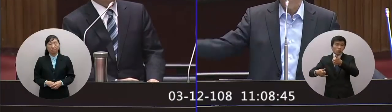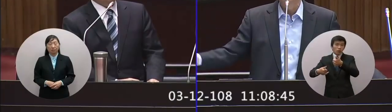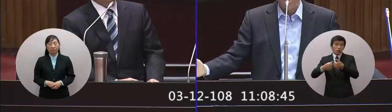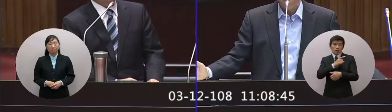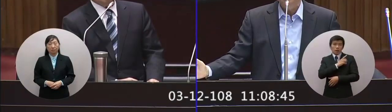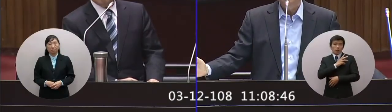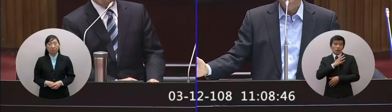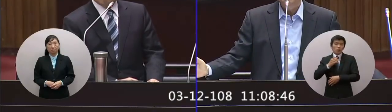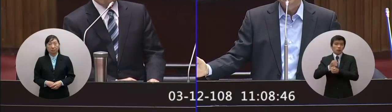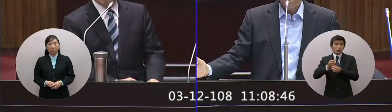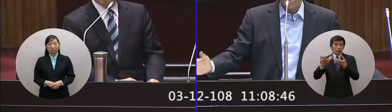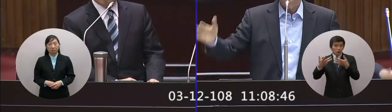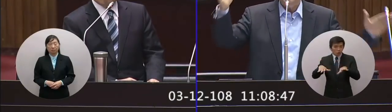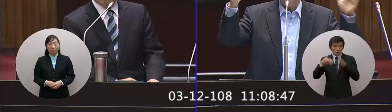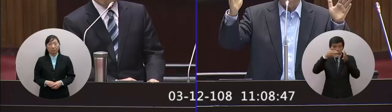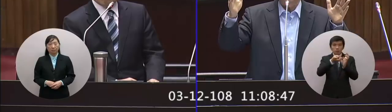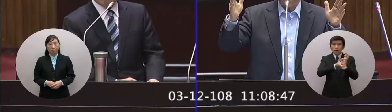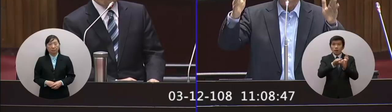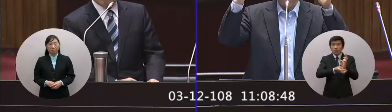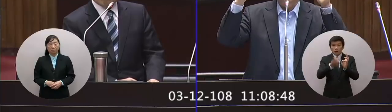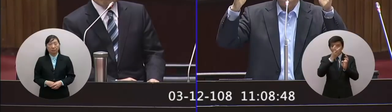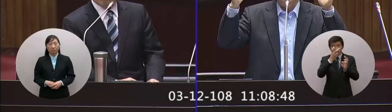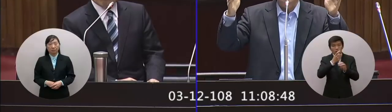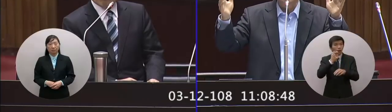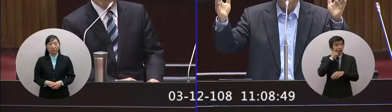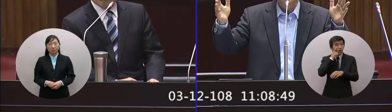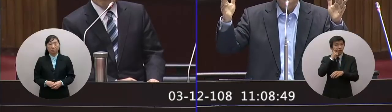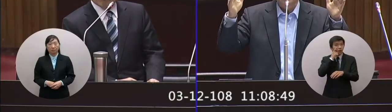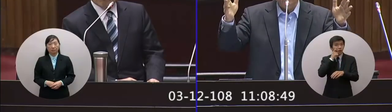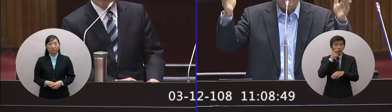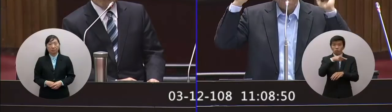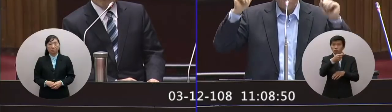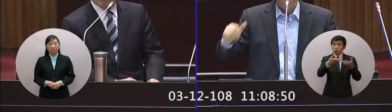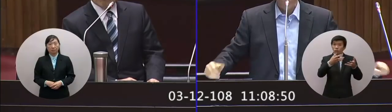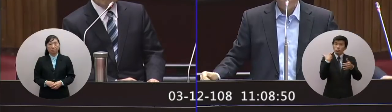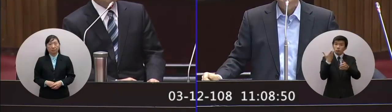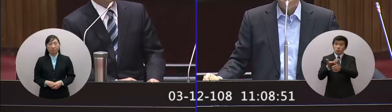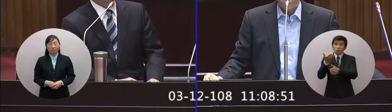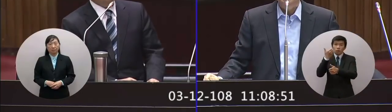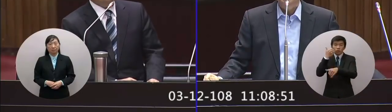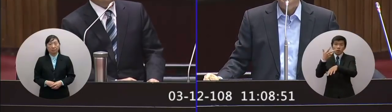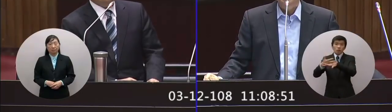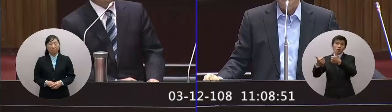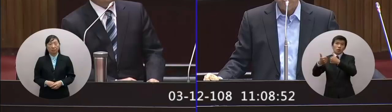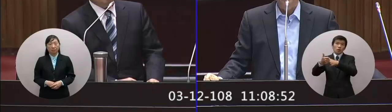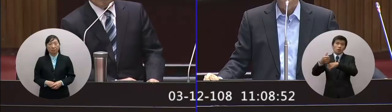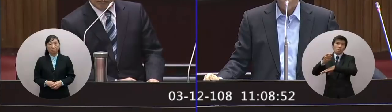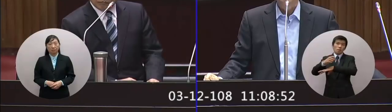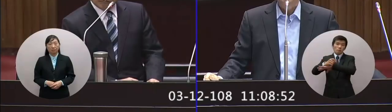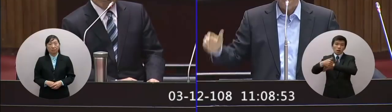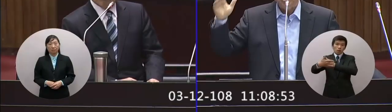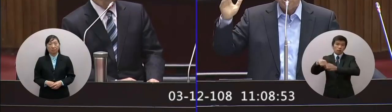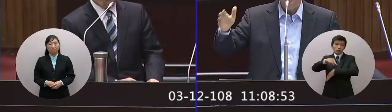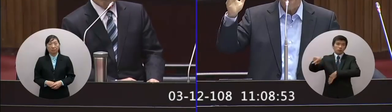绝对不可能去做，所以一般的事情都是交给科技科汇办来处